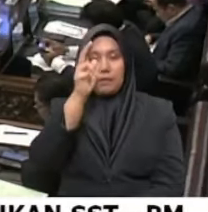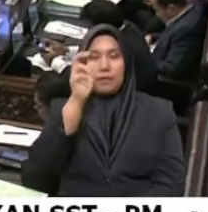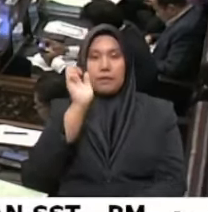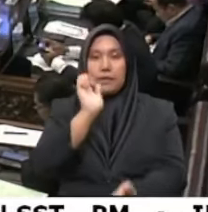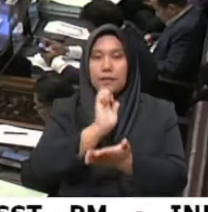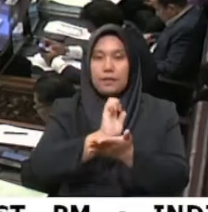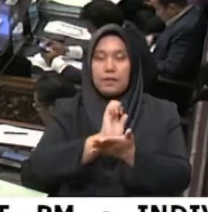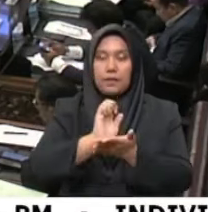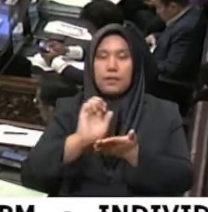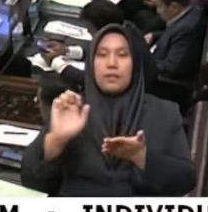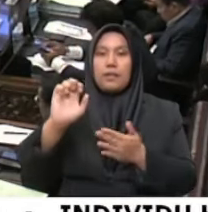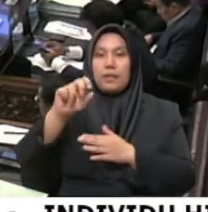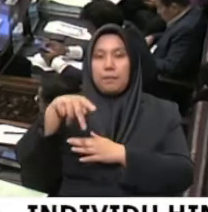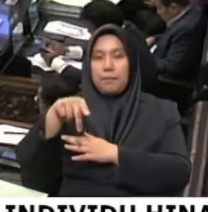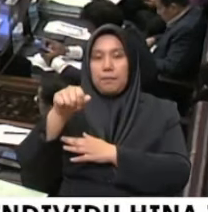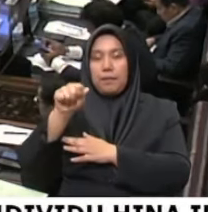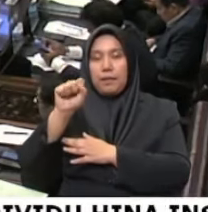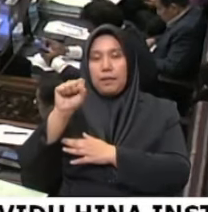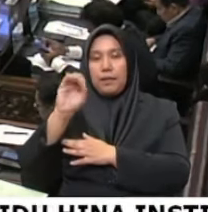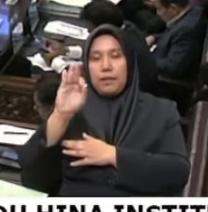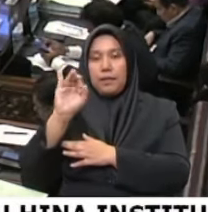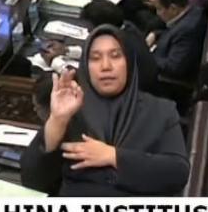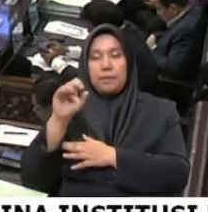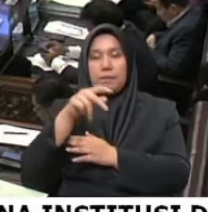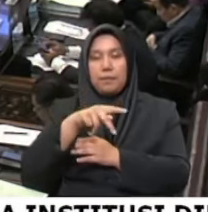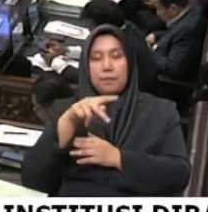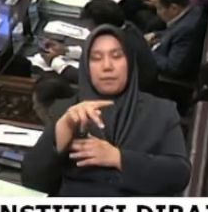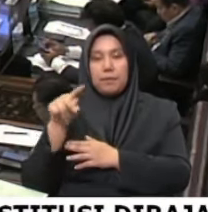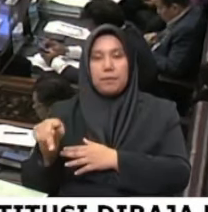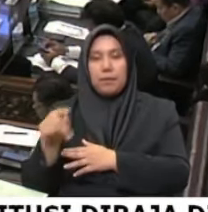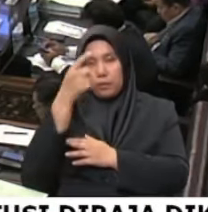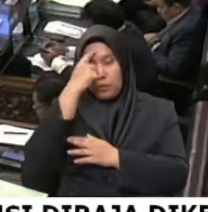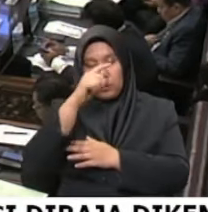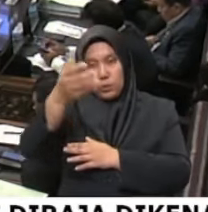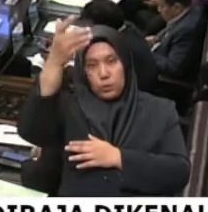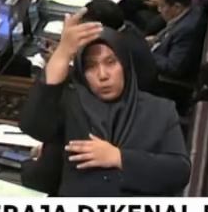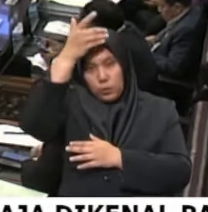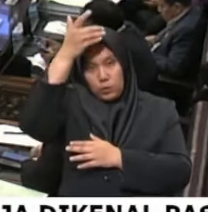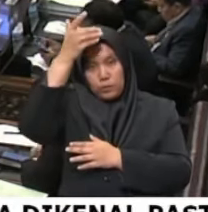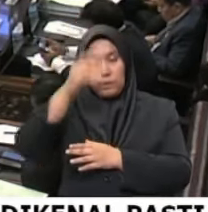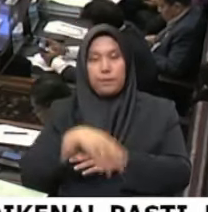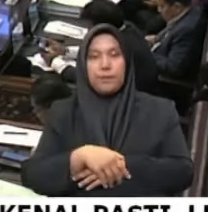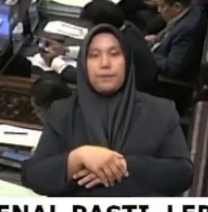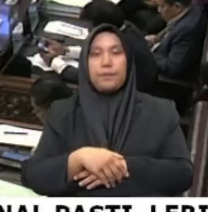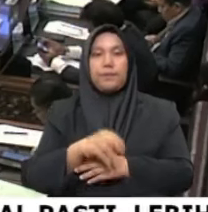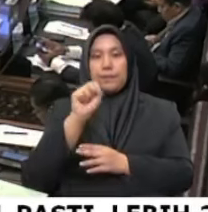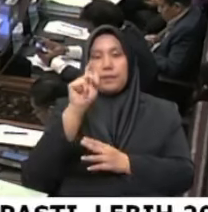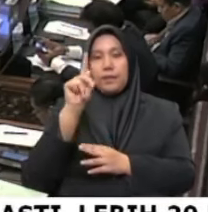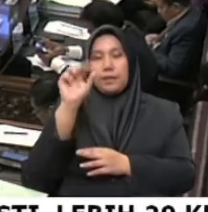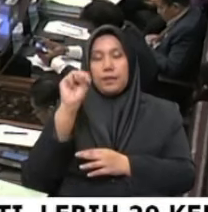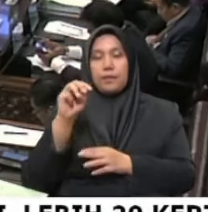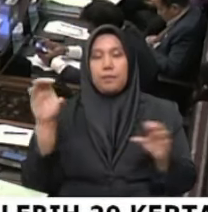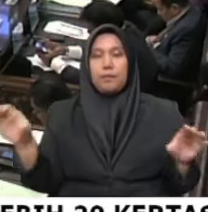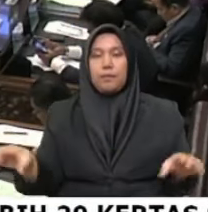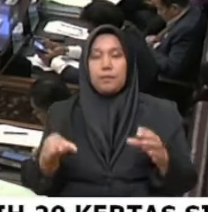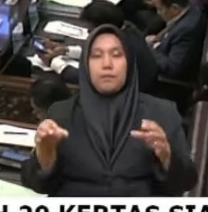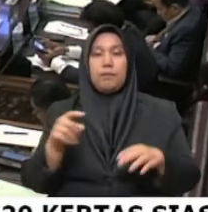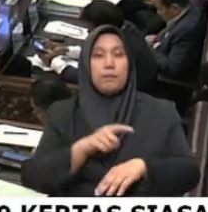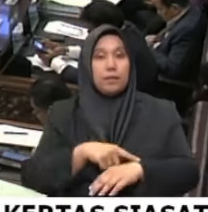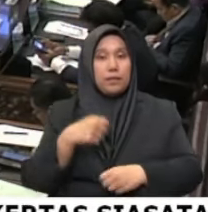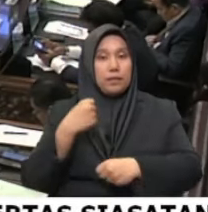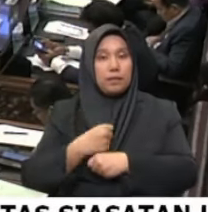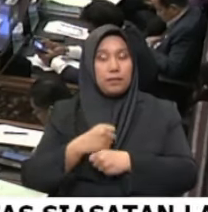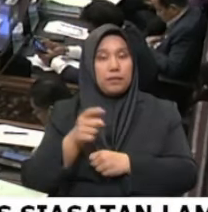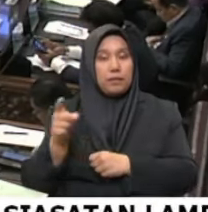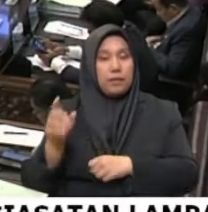allowance passive call untuk jururawat, PPP dan juga kategori lain dalam skim pelaksana, kerana sewaktu mereka